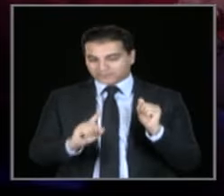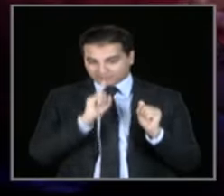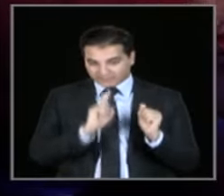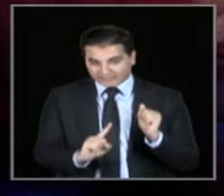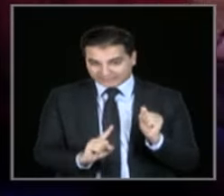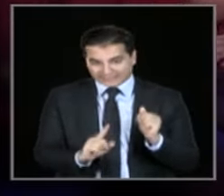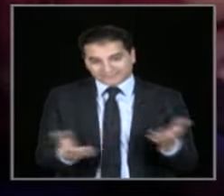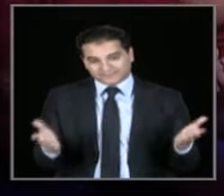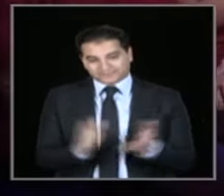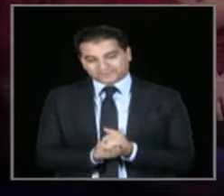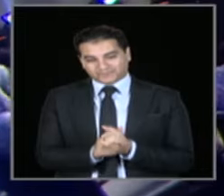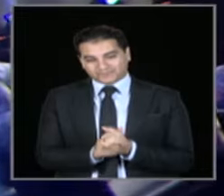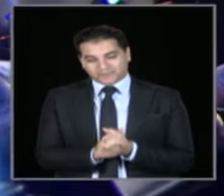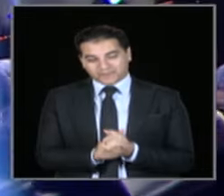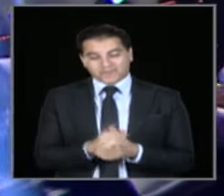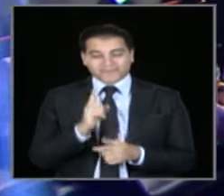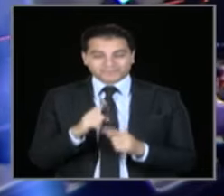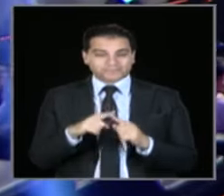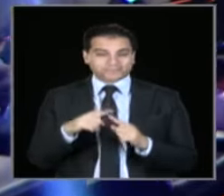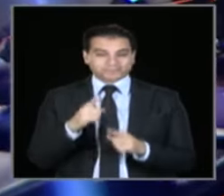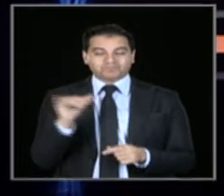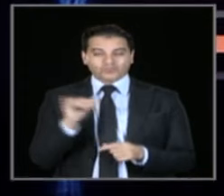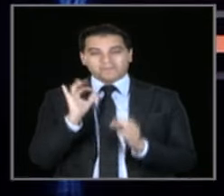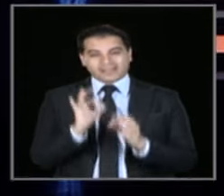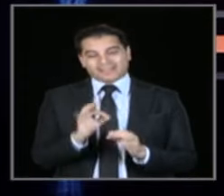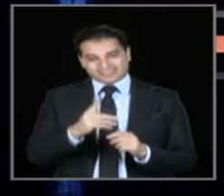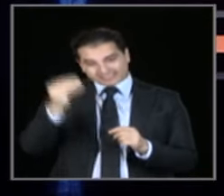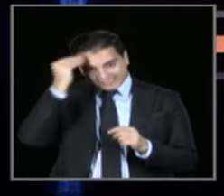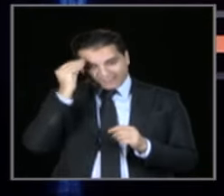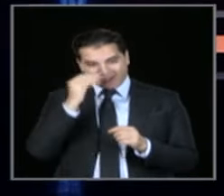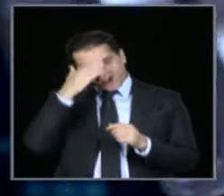ولكن كان مهم ان انتوا تكتسبوا خبره.